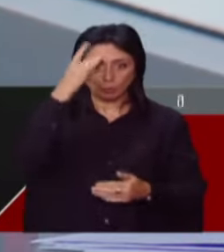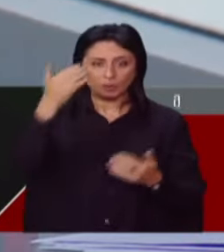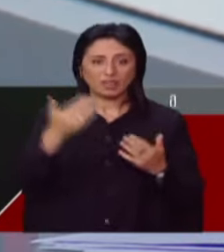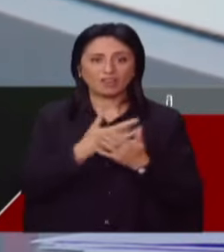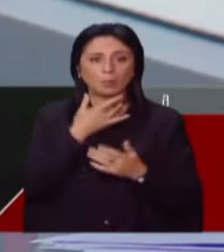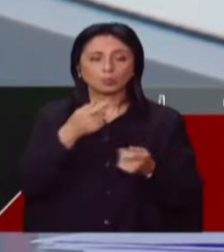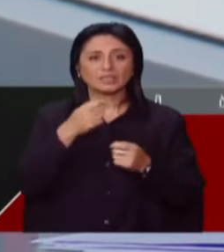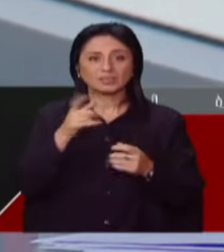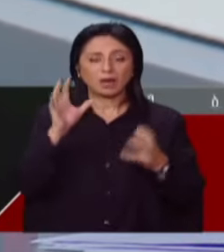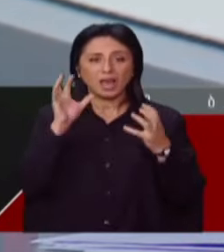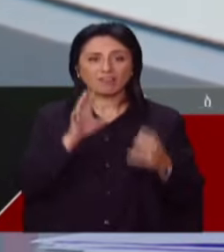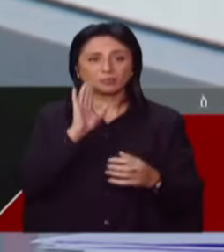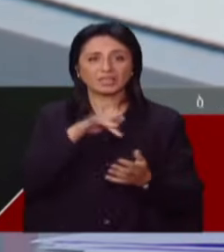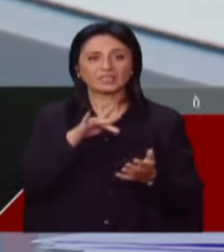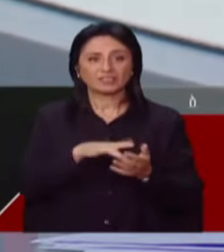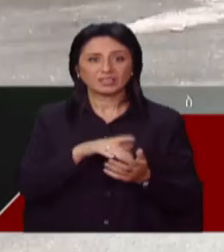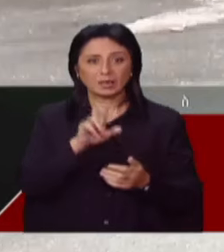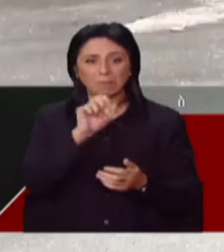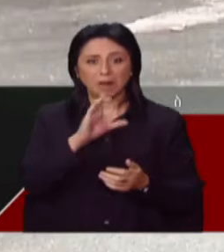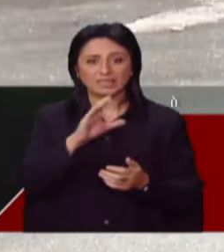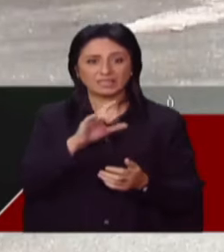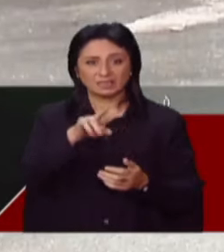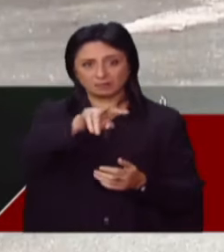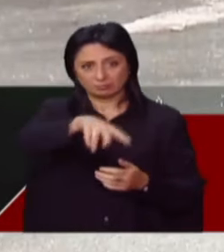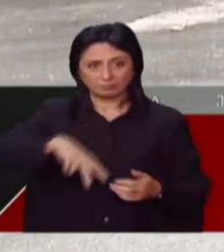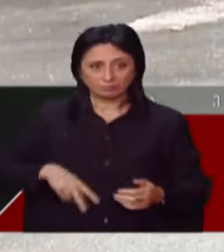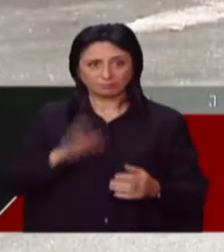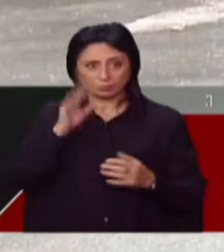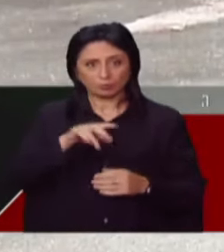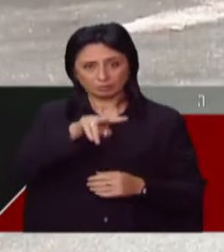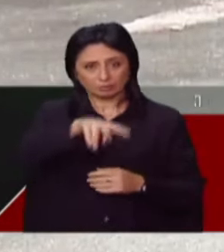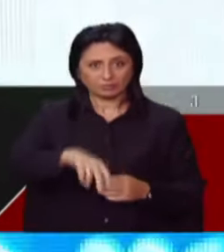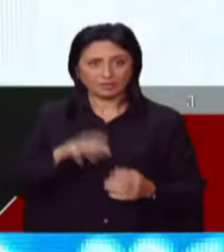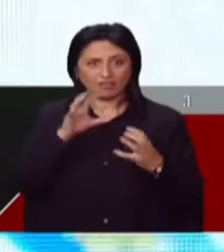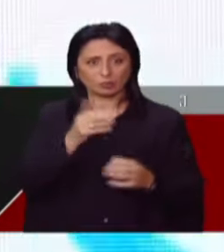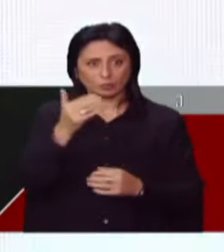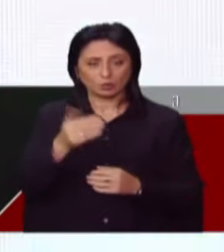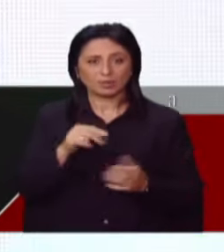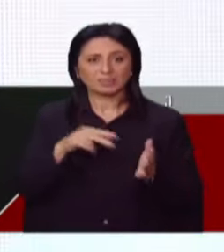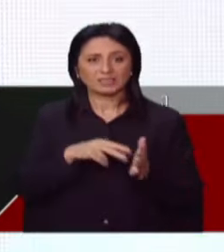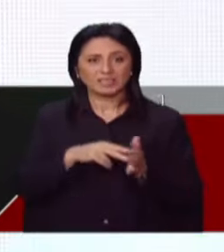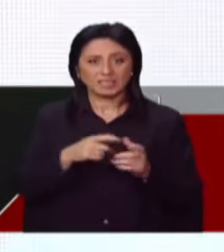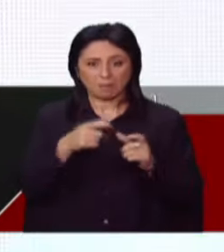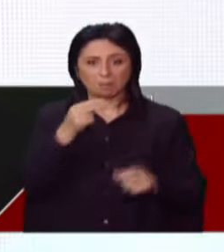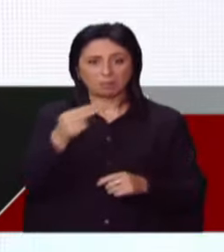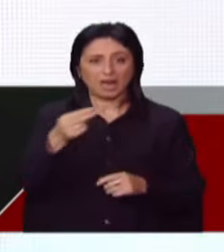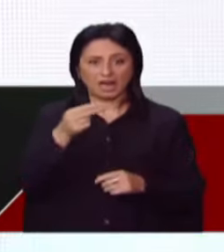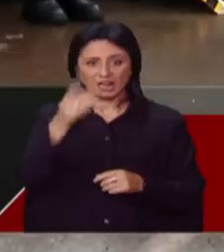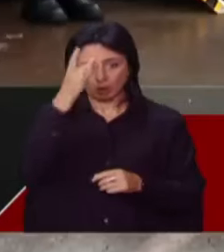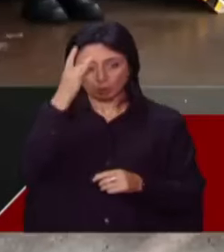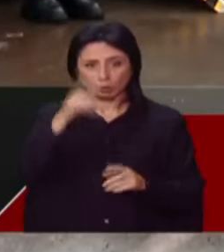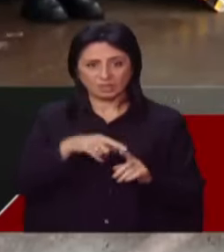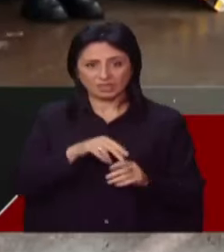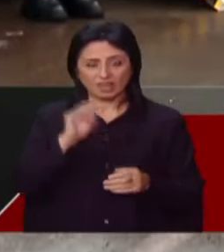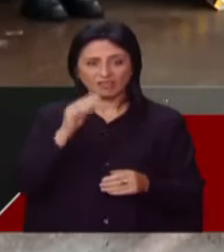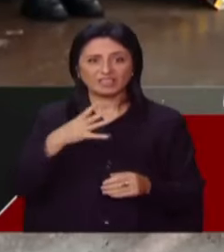ახალი მუნიციპალური ავტობუსები დედაქალაქში ბასლაინის ხაზზე იმოძრავებენ. მგზავრობის საფასურის გადახდა საბარათე სისტემით რუსთავი